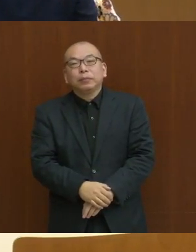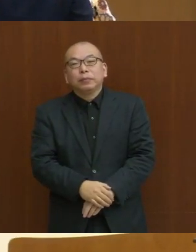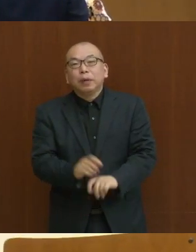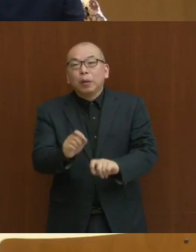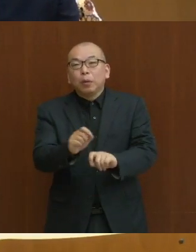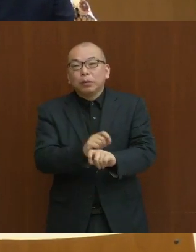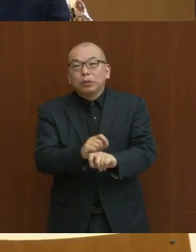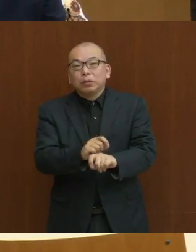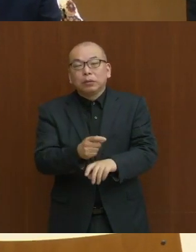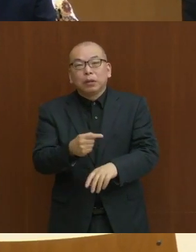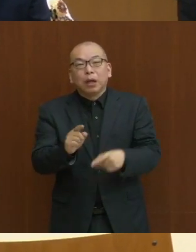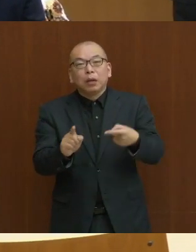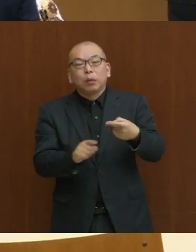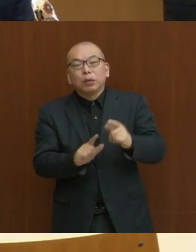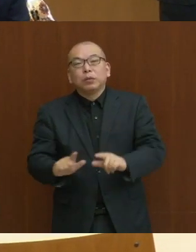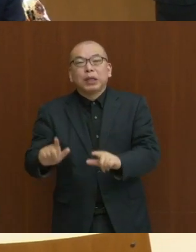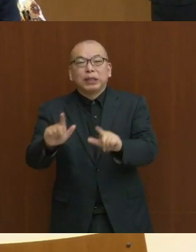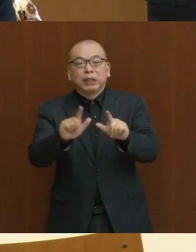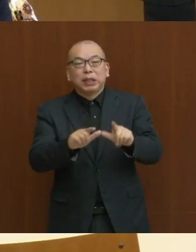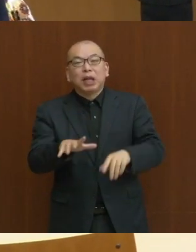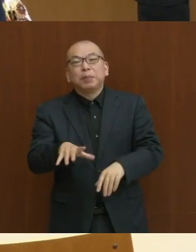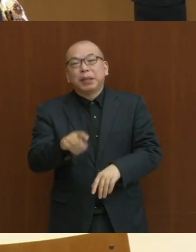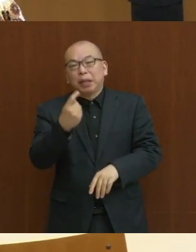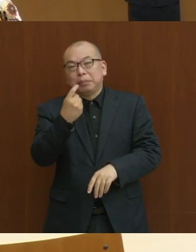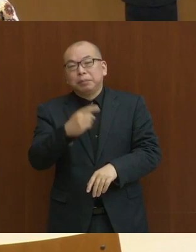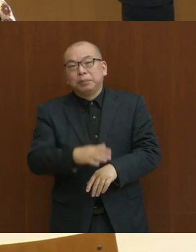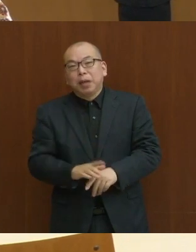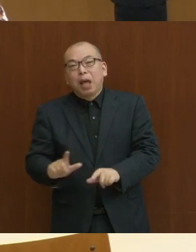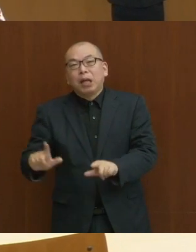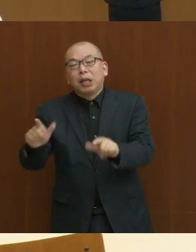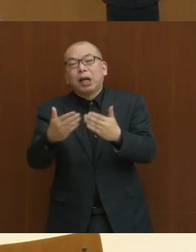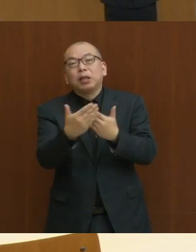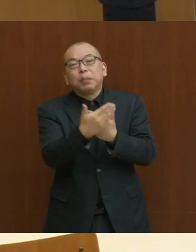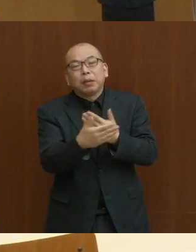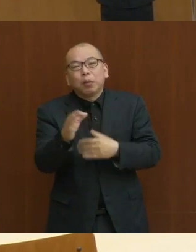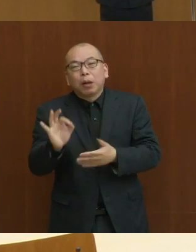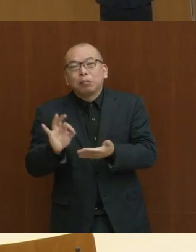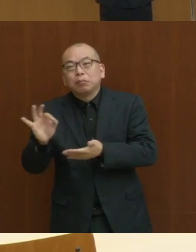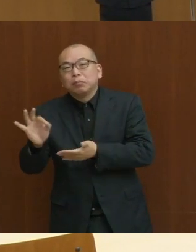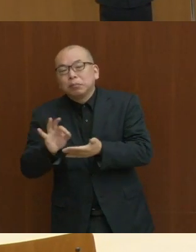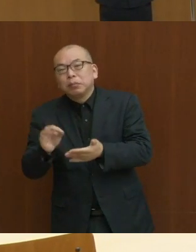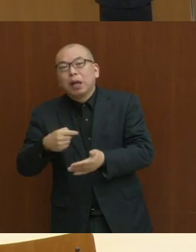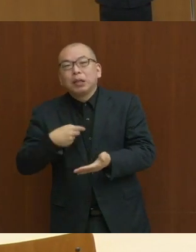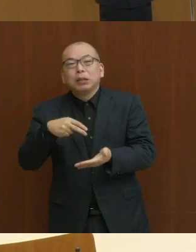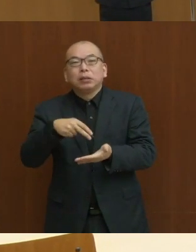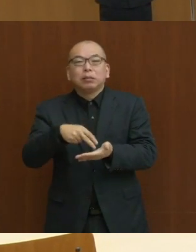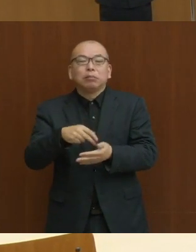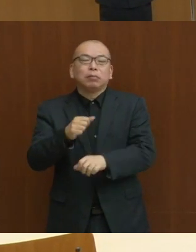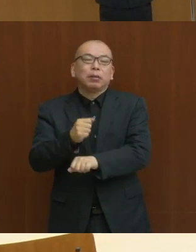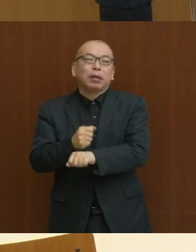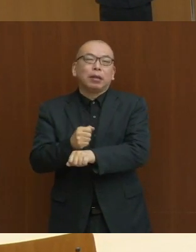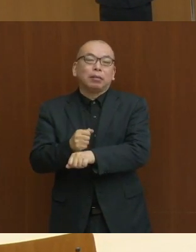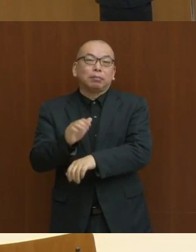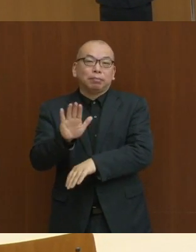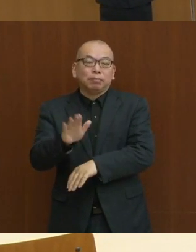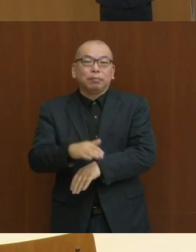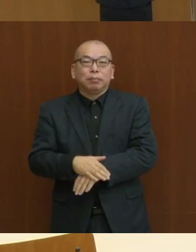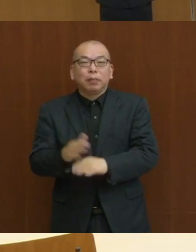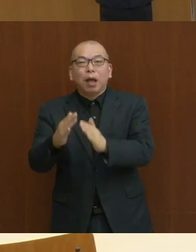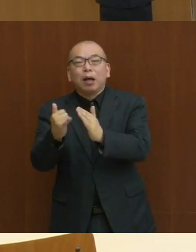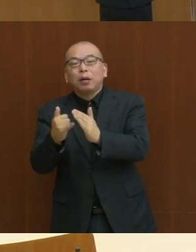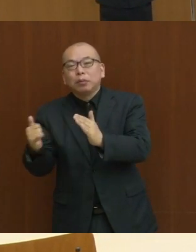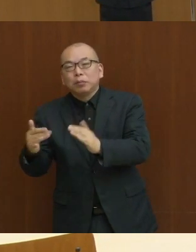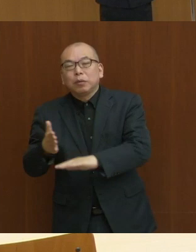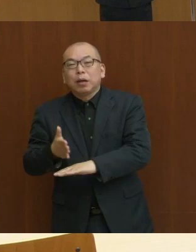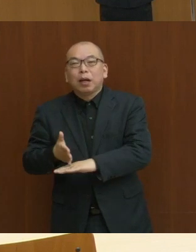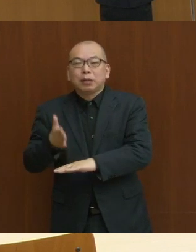特に初めての一人暮らしでは、生活面、金銭面で自立する大変さ、家族の存在